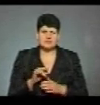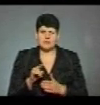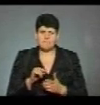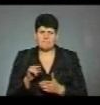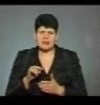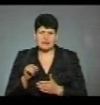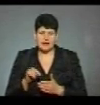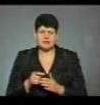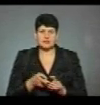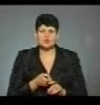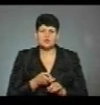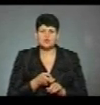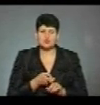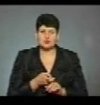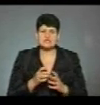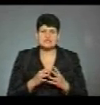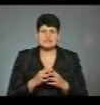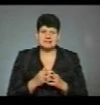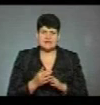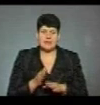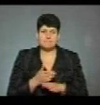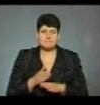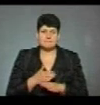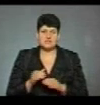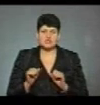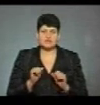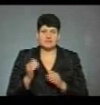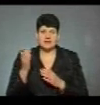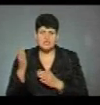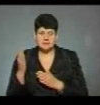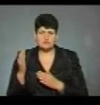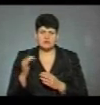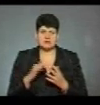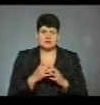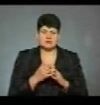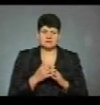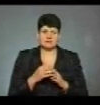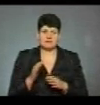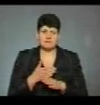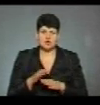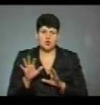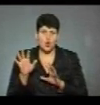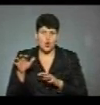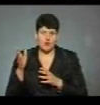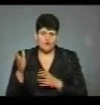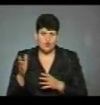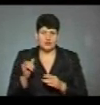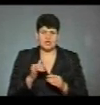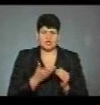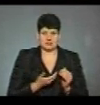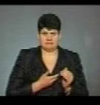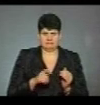які стосуються сіл, між керівництвом, між головою і між